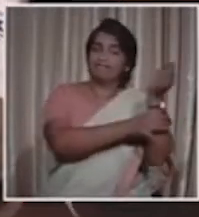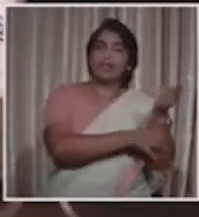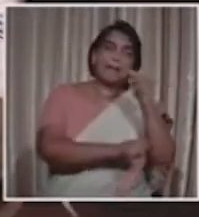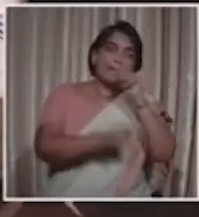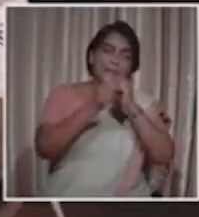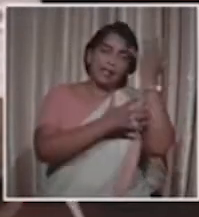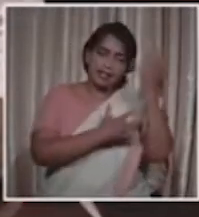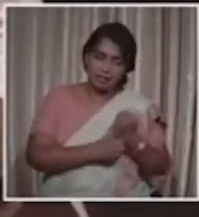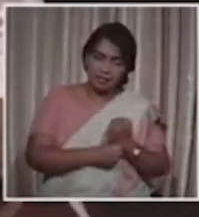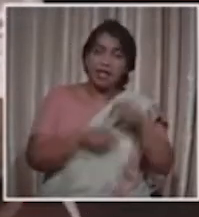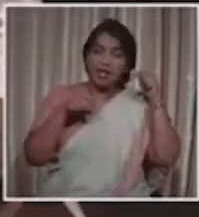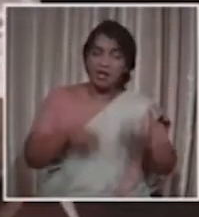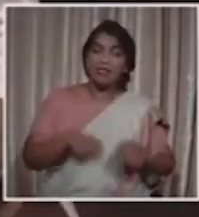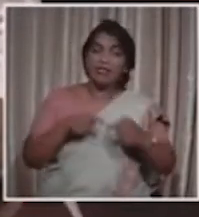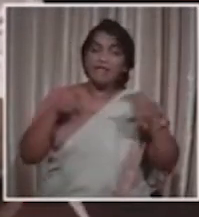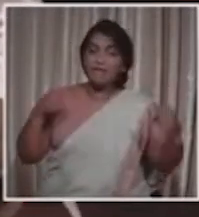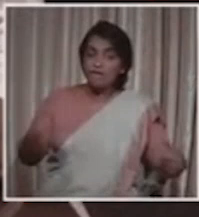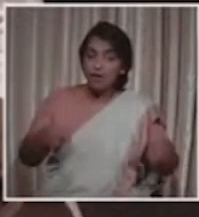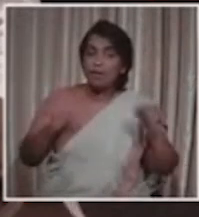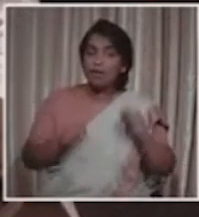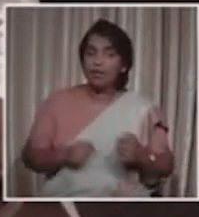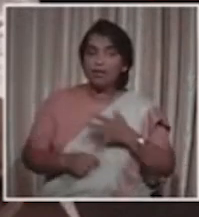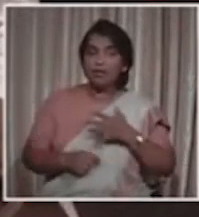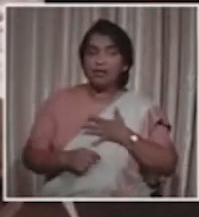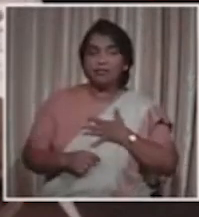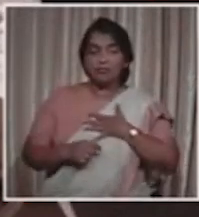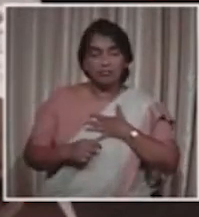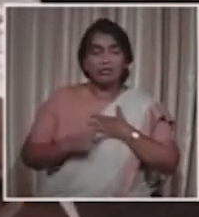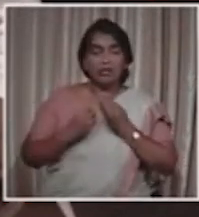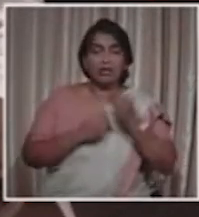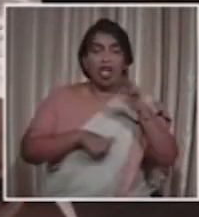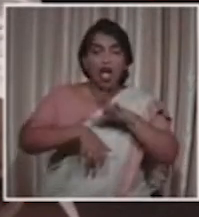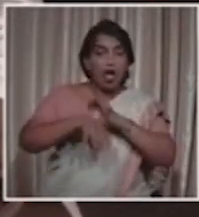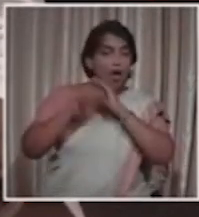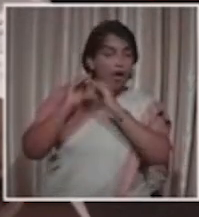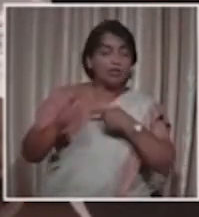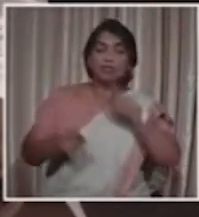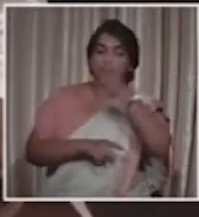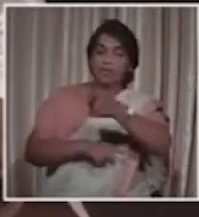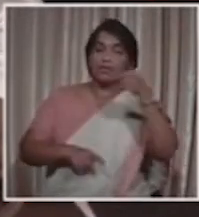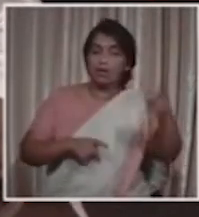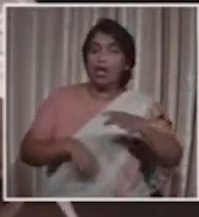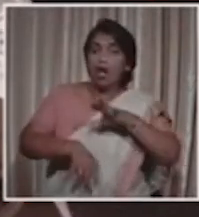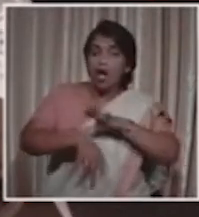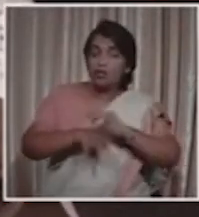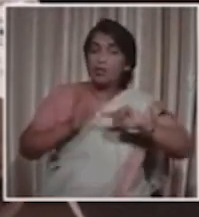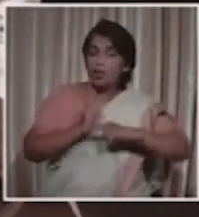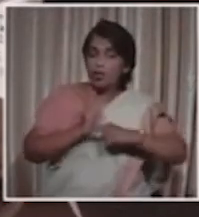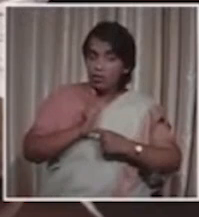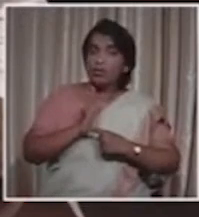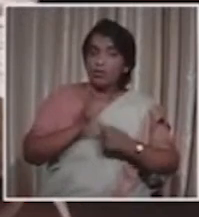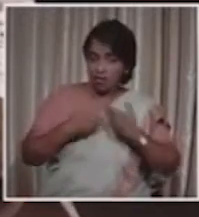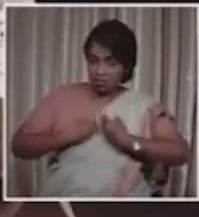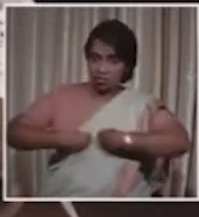ගෙන්න. අද විපක්ෂය කරන්නේ හුස්ම වැඩසටහනෙන් රෝහල් මට්ටමේ ගිහිල්ලා රෝහල් උපකරණ ටික අපි